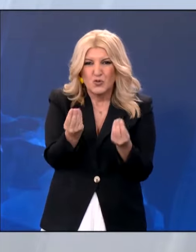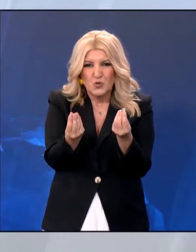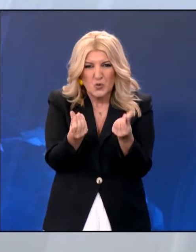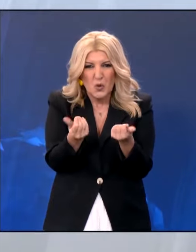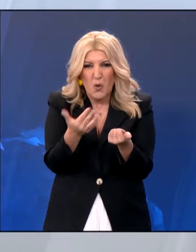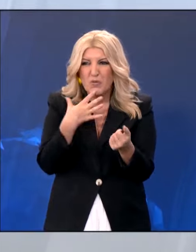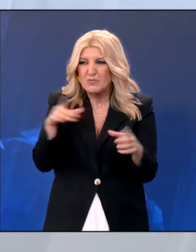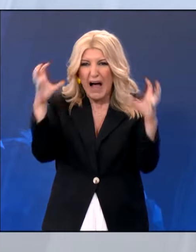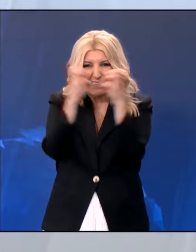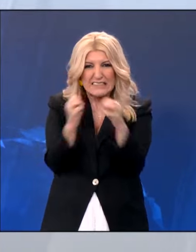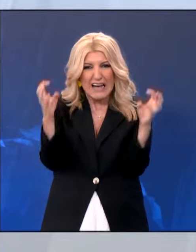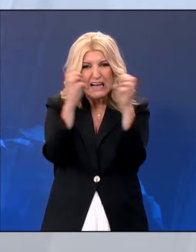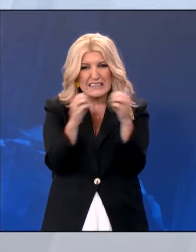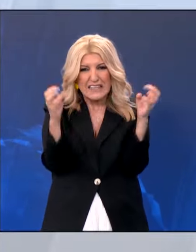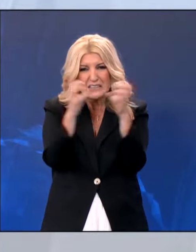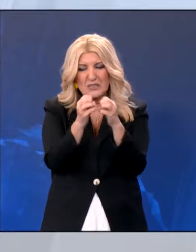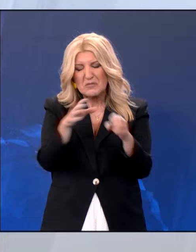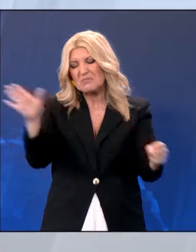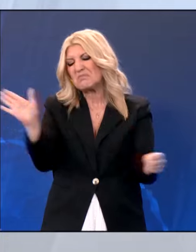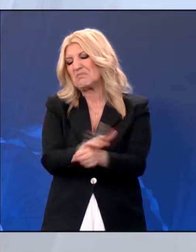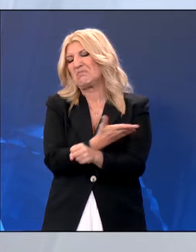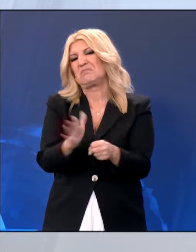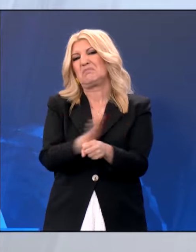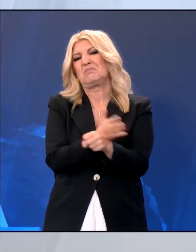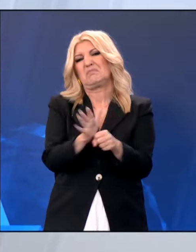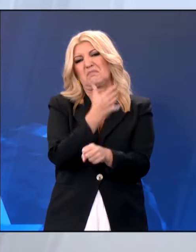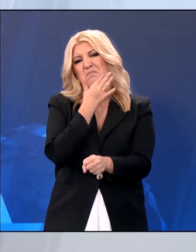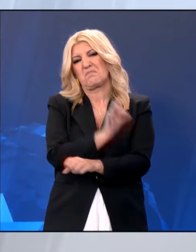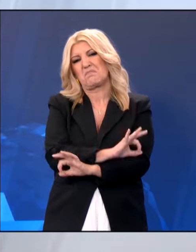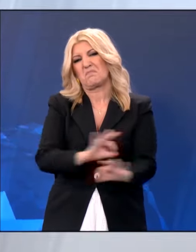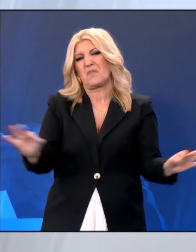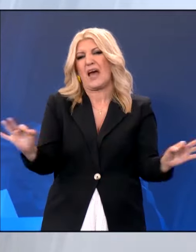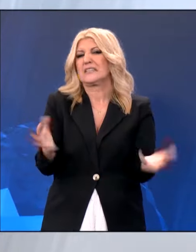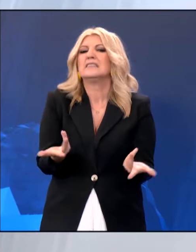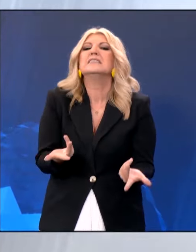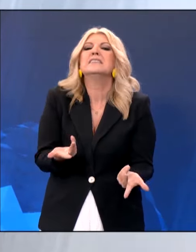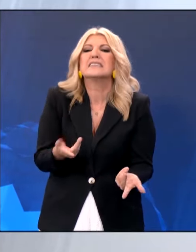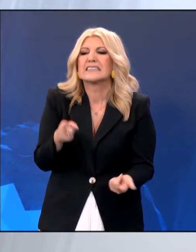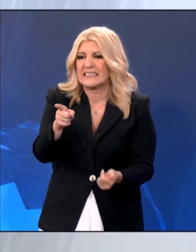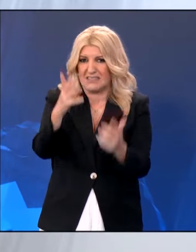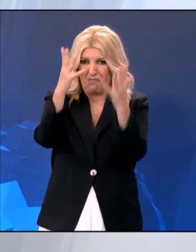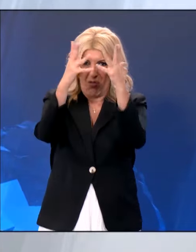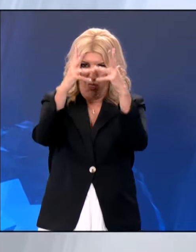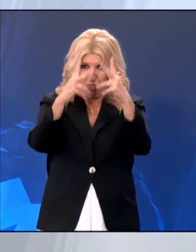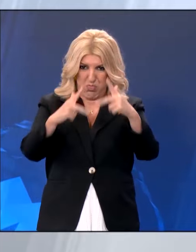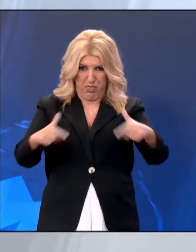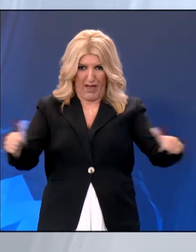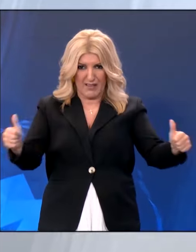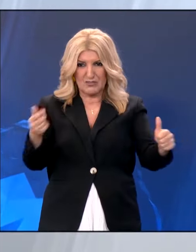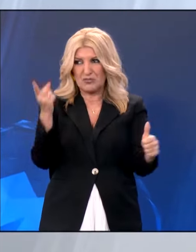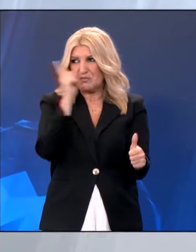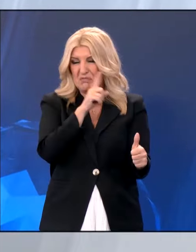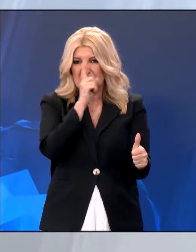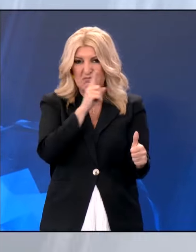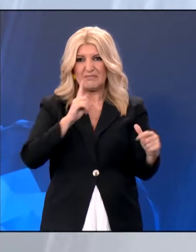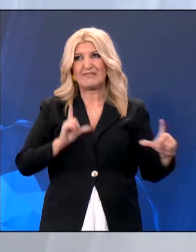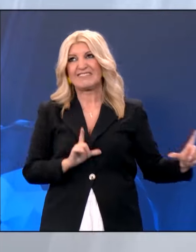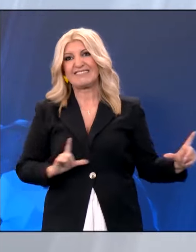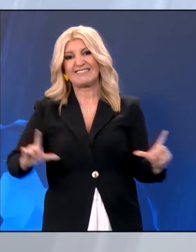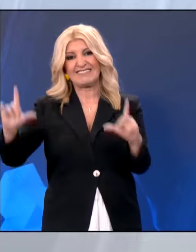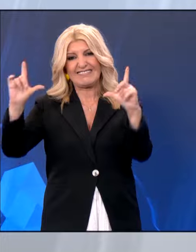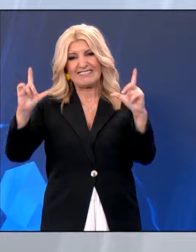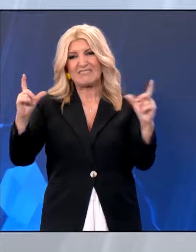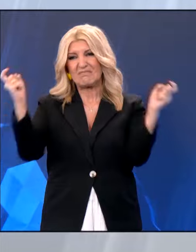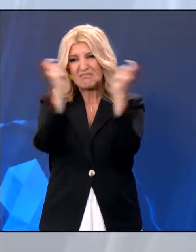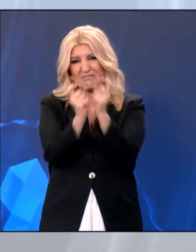ΣΥΡΙΖΑ. Είναι διαλυτικό. Εδώ είναι σαν να είμαστε στο Survivor, ας πούμε, είσαι reality. Από τη μορφή